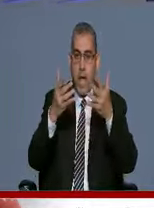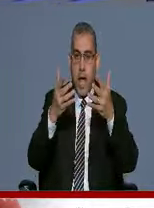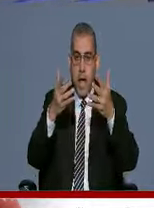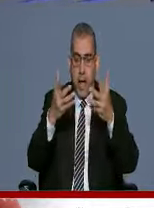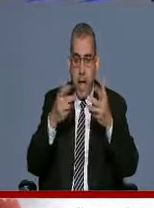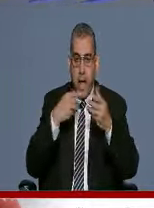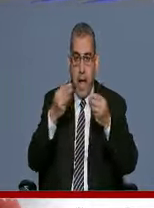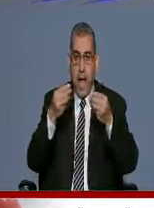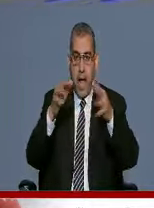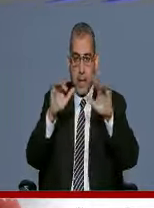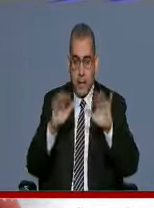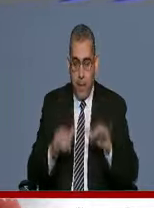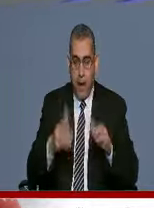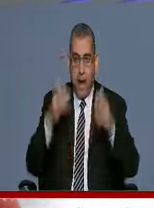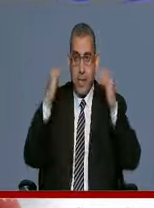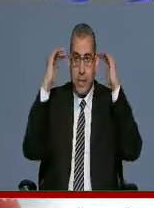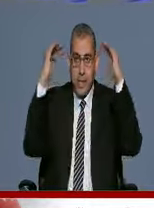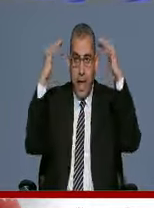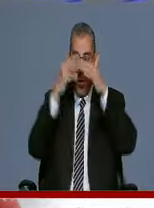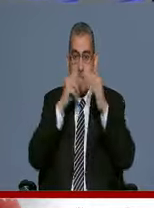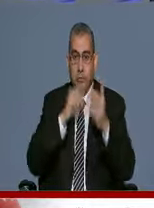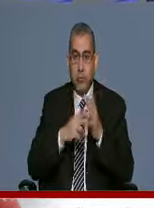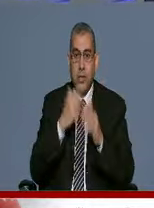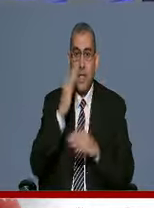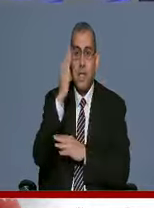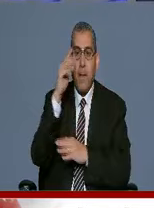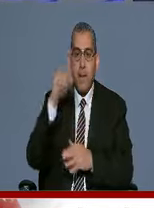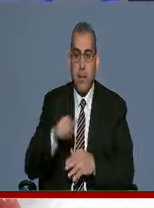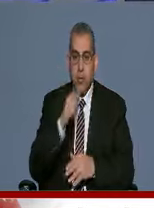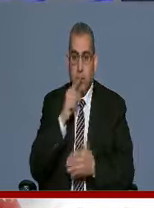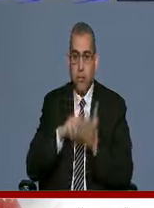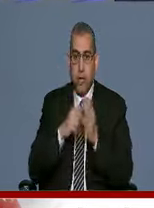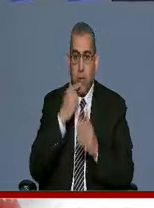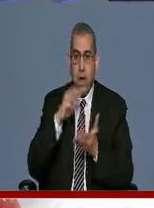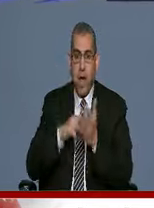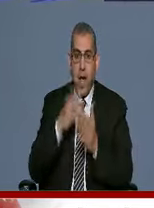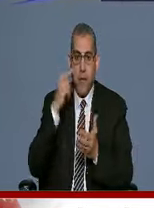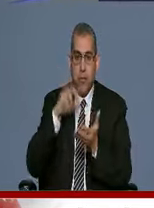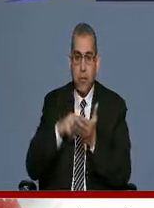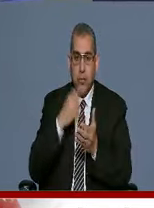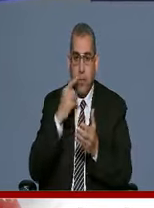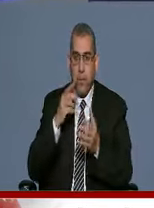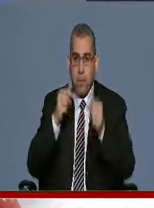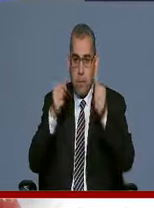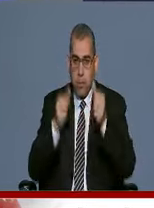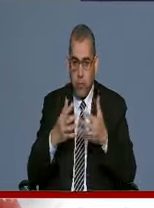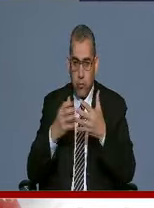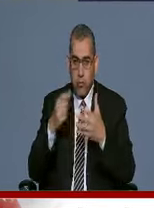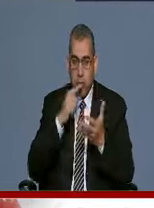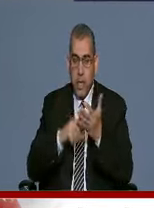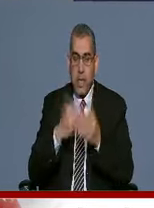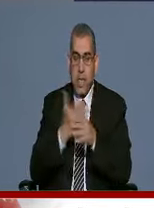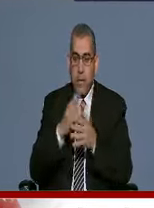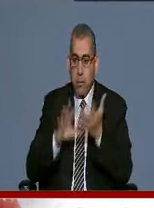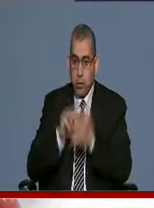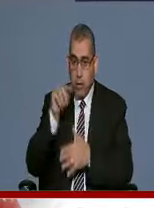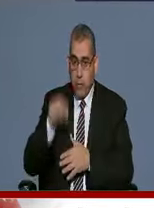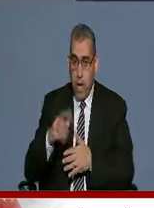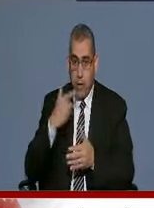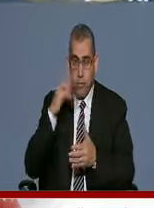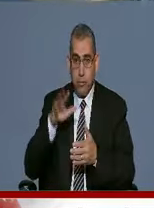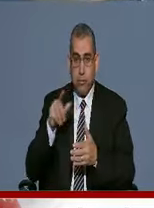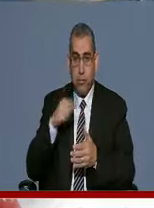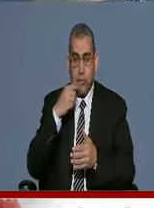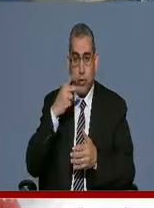السحابيه، وبالتالي في حاله حدوث عطل مفاجئ او مشكله جسيمه فندم في مركز بيانات وزاره معينه لاي سبب من الاسباب بنضمن يا